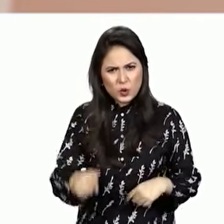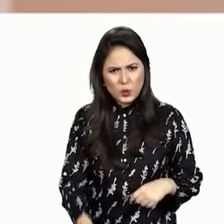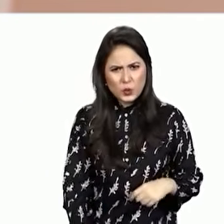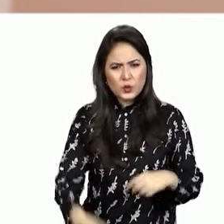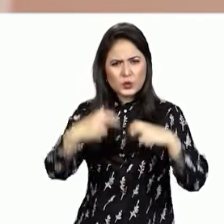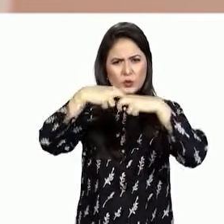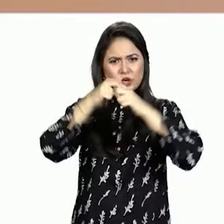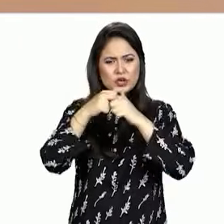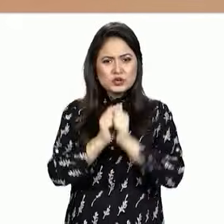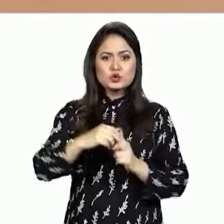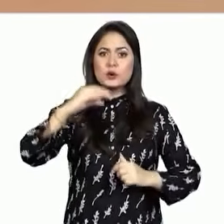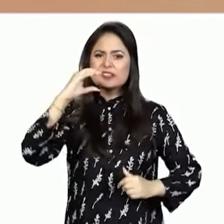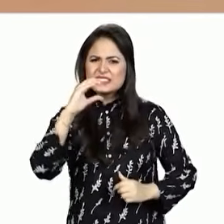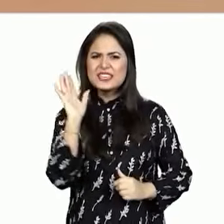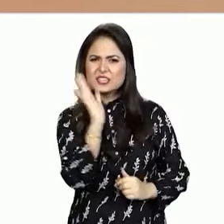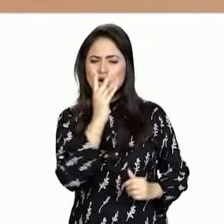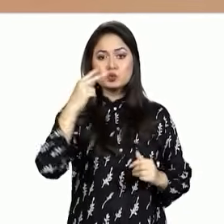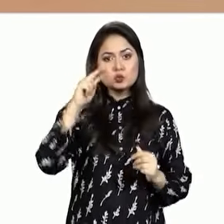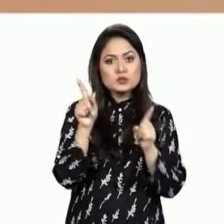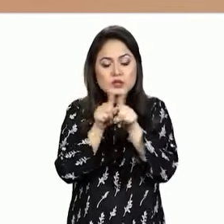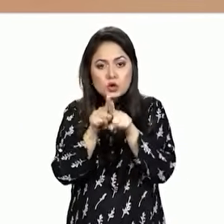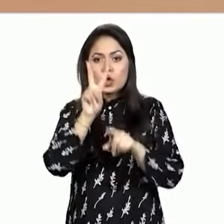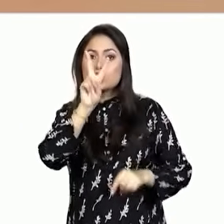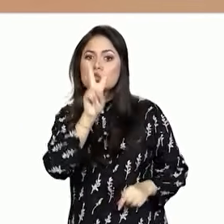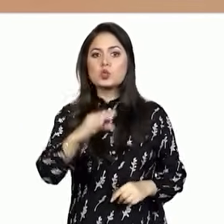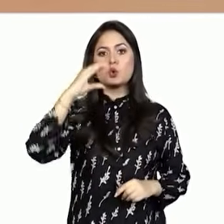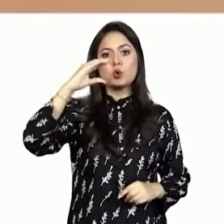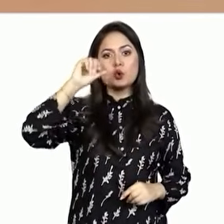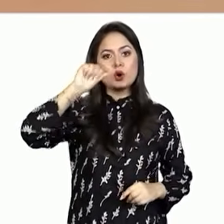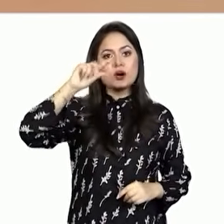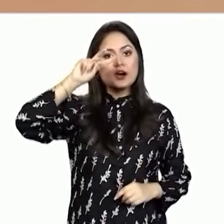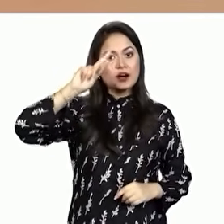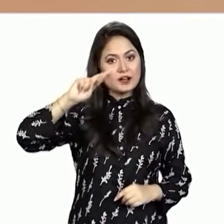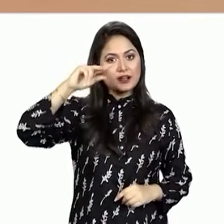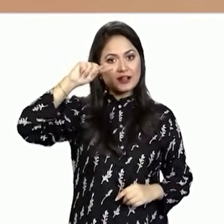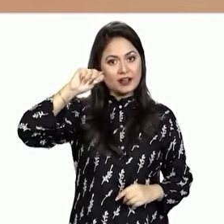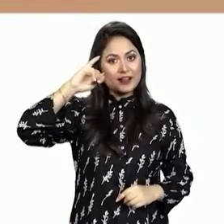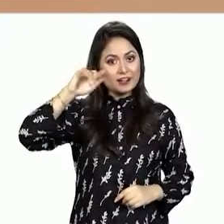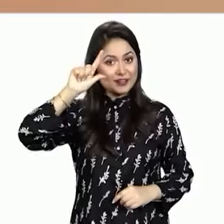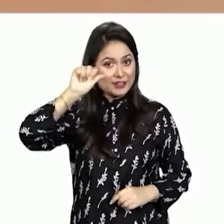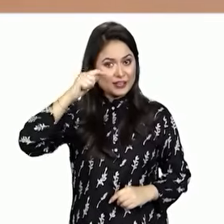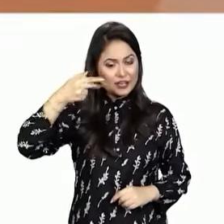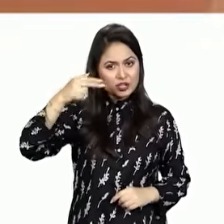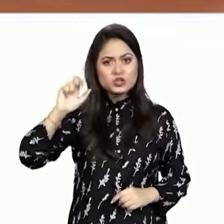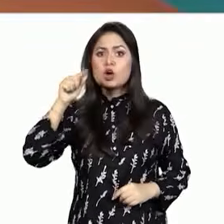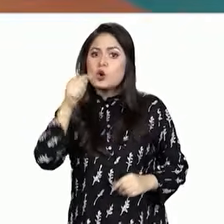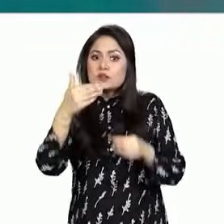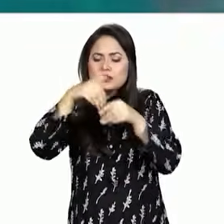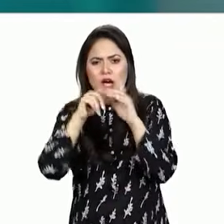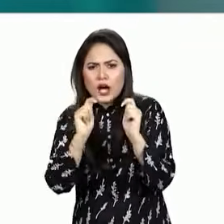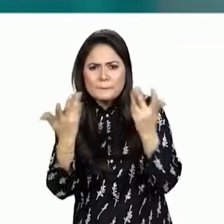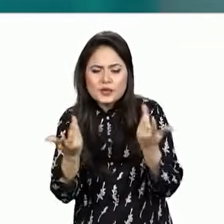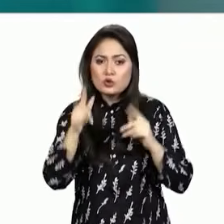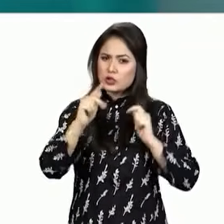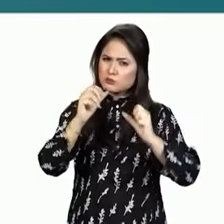انگلش الفابیٹ سی یا ہلال کی طرح کے 2 کارٹلیج ہوتے ہیں جنہیں مینسکس کہا جاتا ہے۔ ان دونوں فائبرو کارٹلیج کا کام